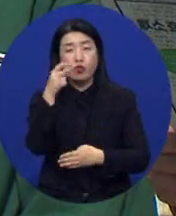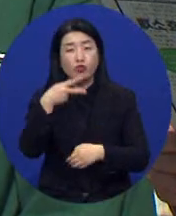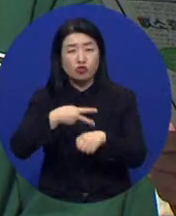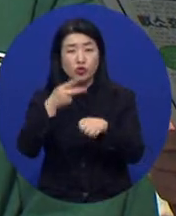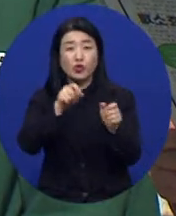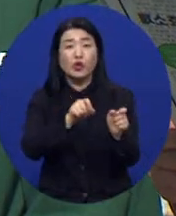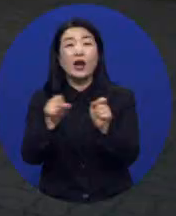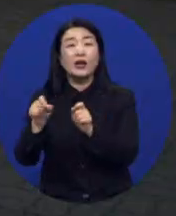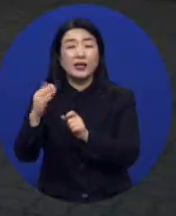연기됐습니다